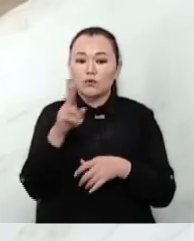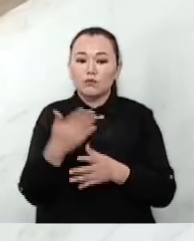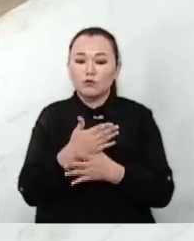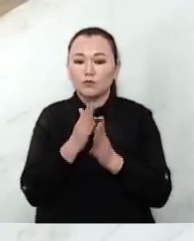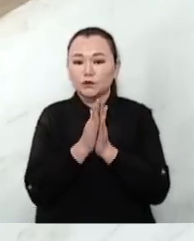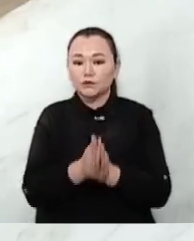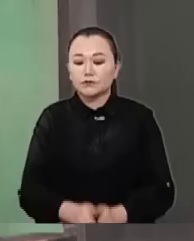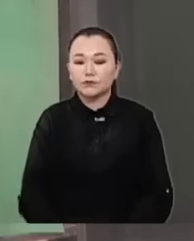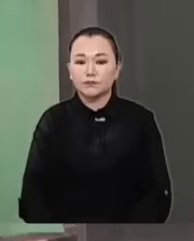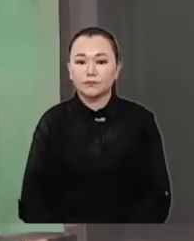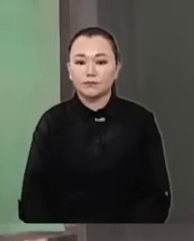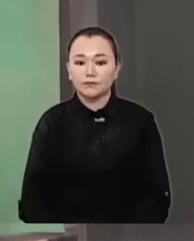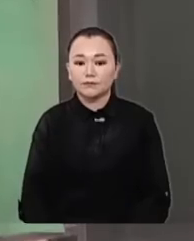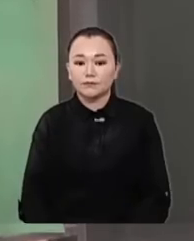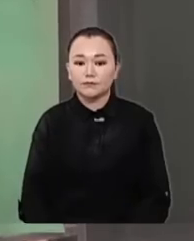сұрайды?